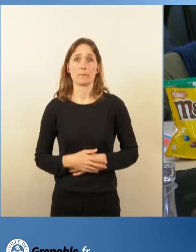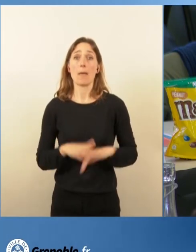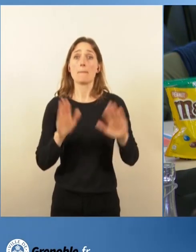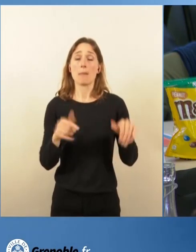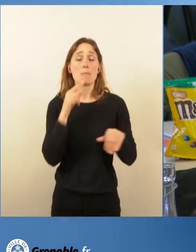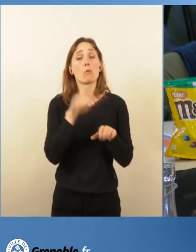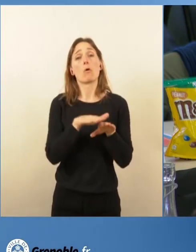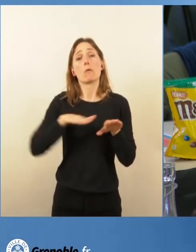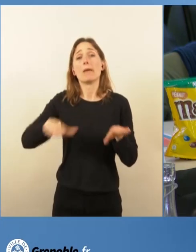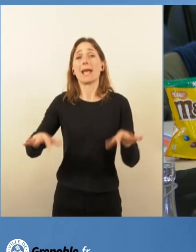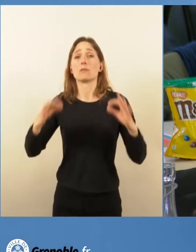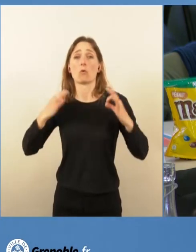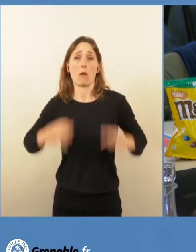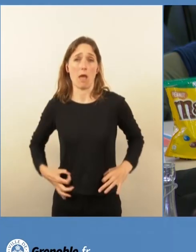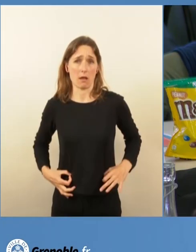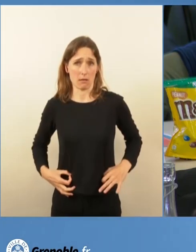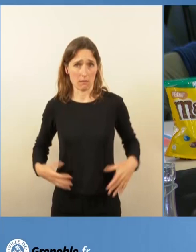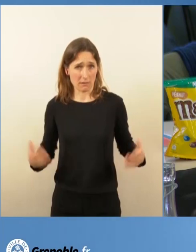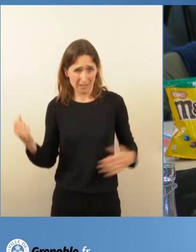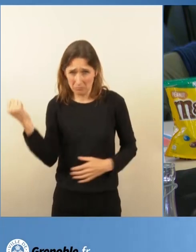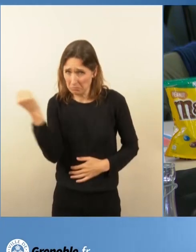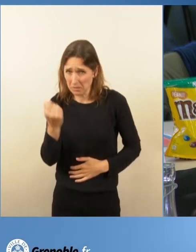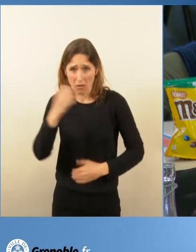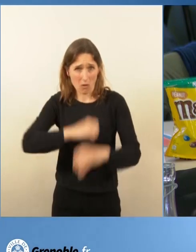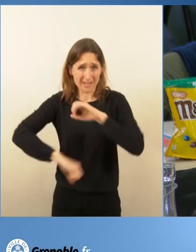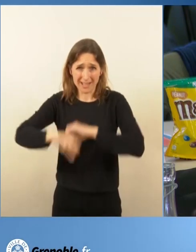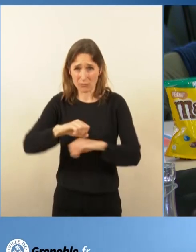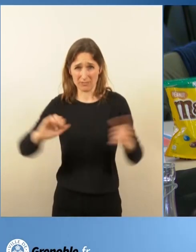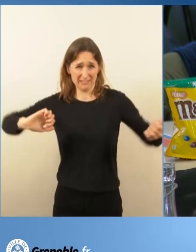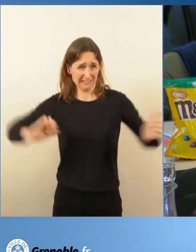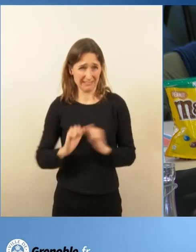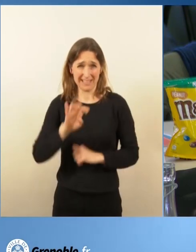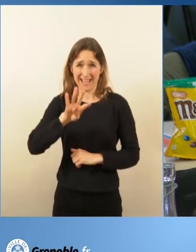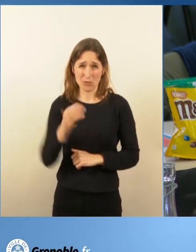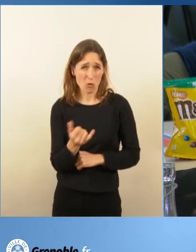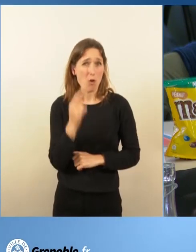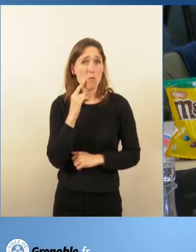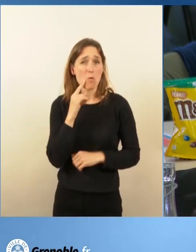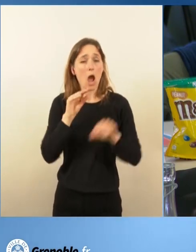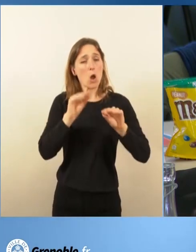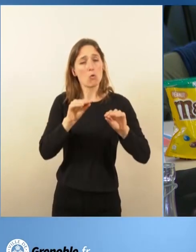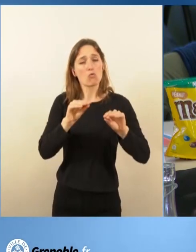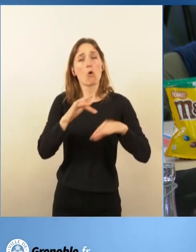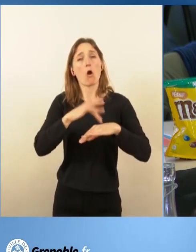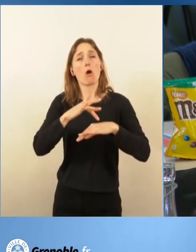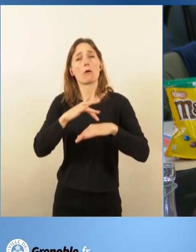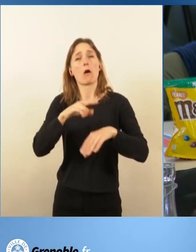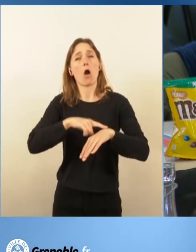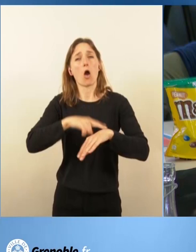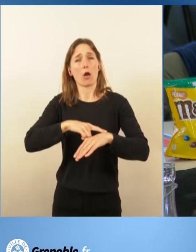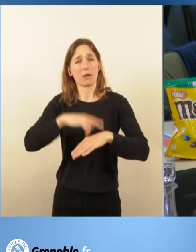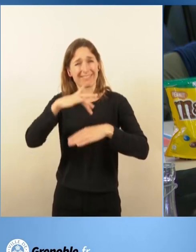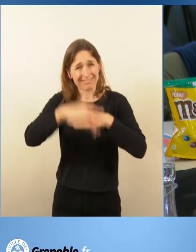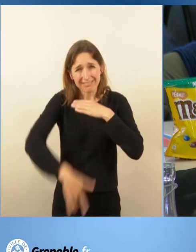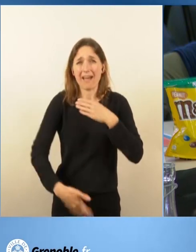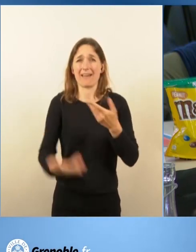le périscolaire ça serait encore plus compliqué à organiser sur quatre jours puisque la classe finissant plus tard il nous faudrait organiser du périscolaire